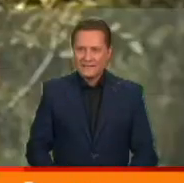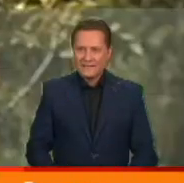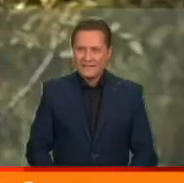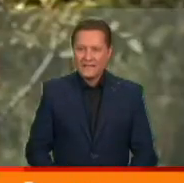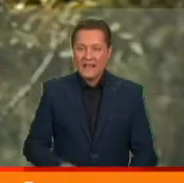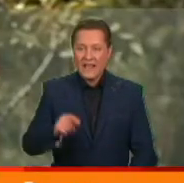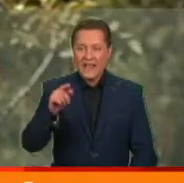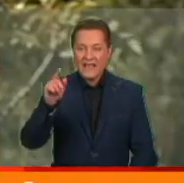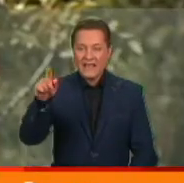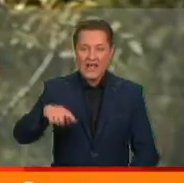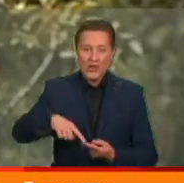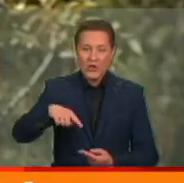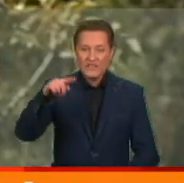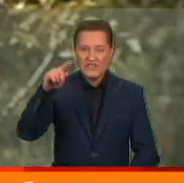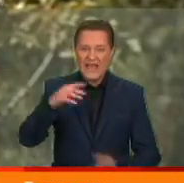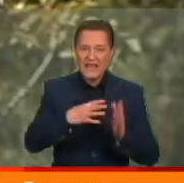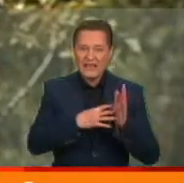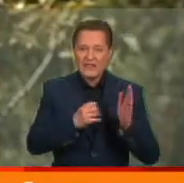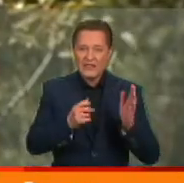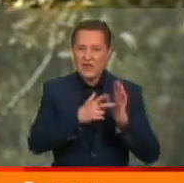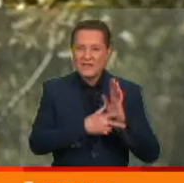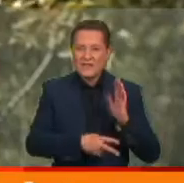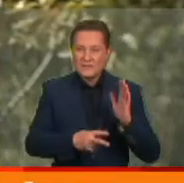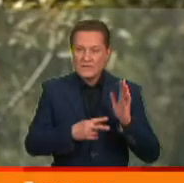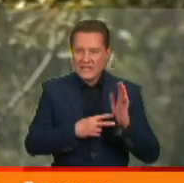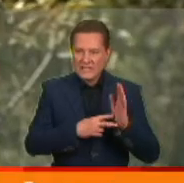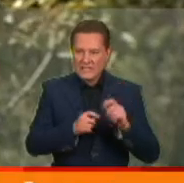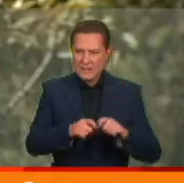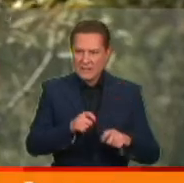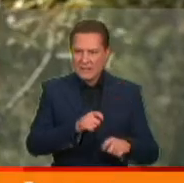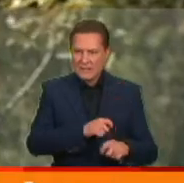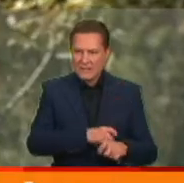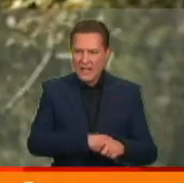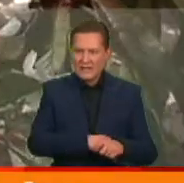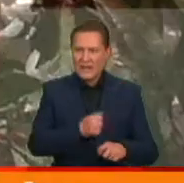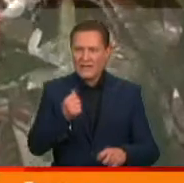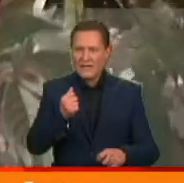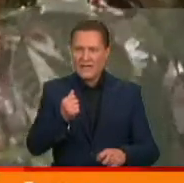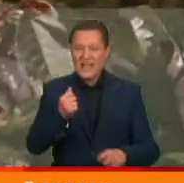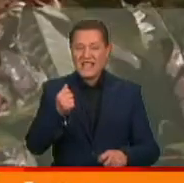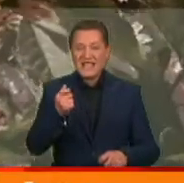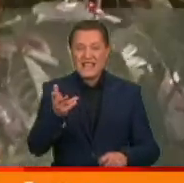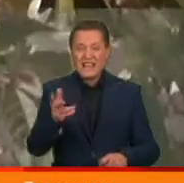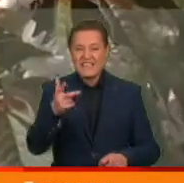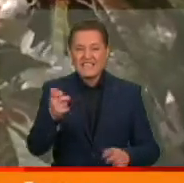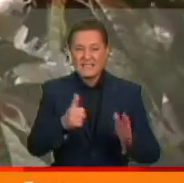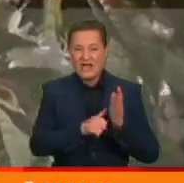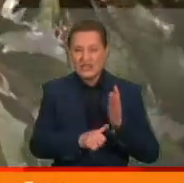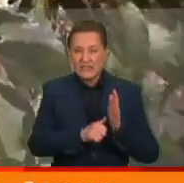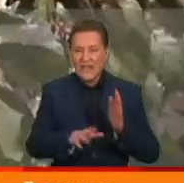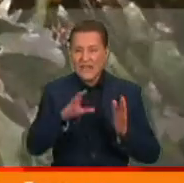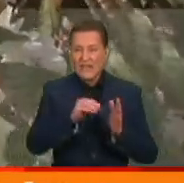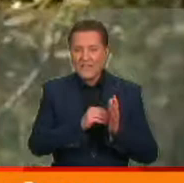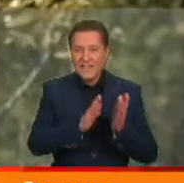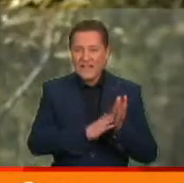Її довжина становить 987 метрів. Так, і кількість сакур 360. Внесена до